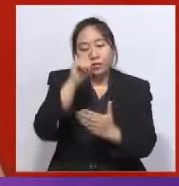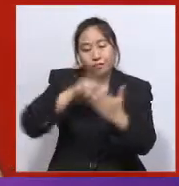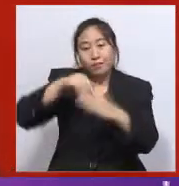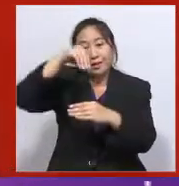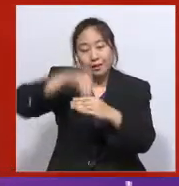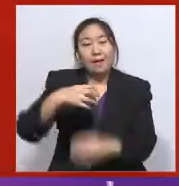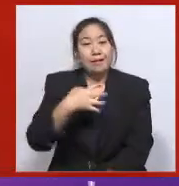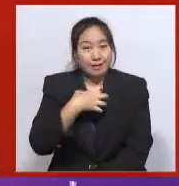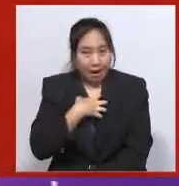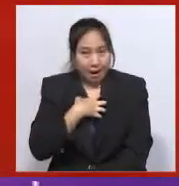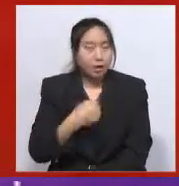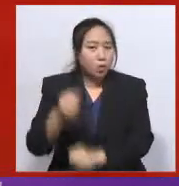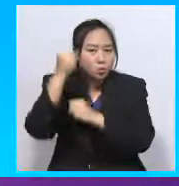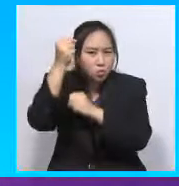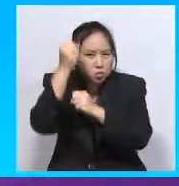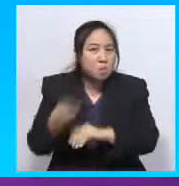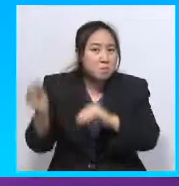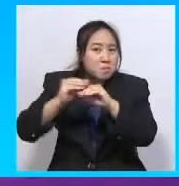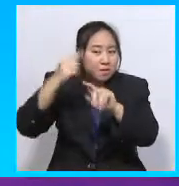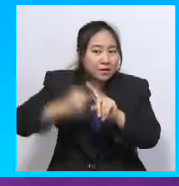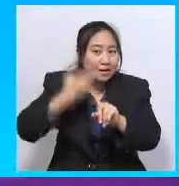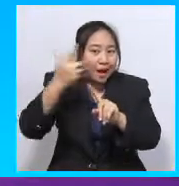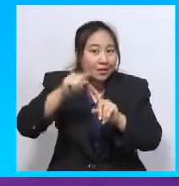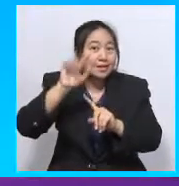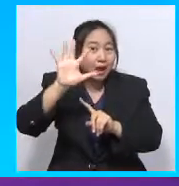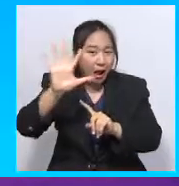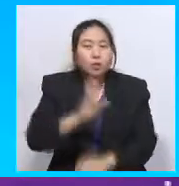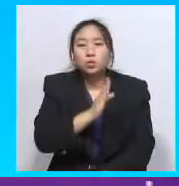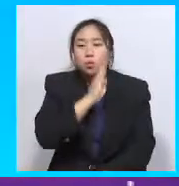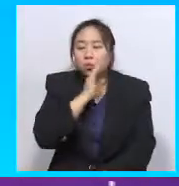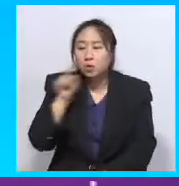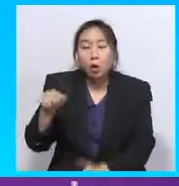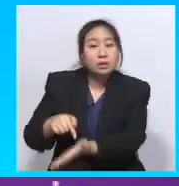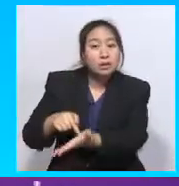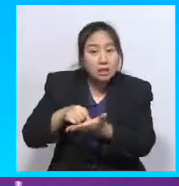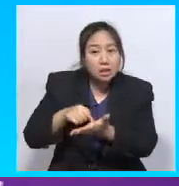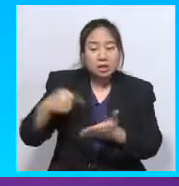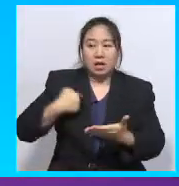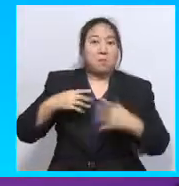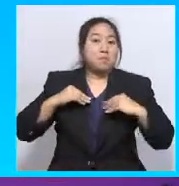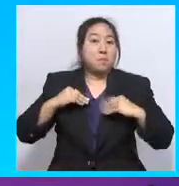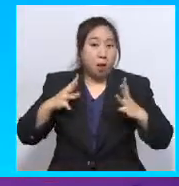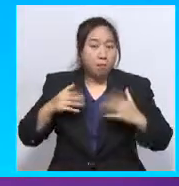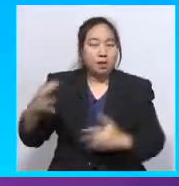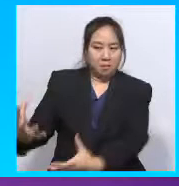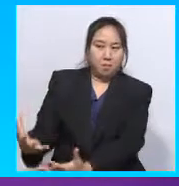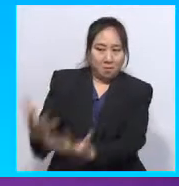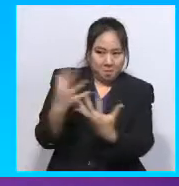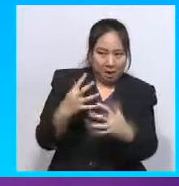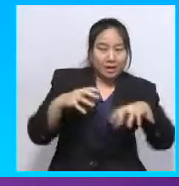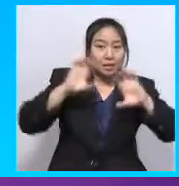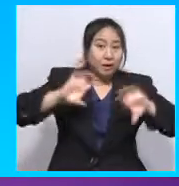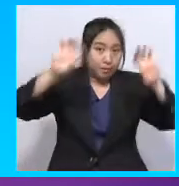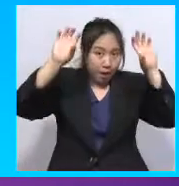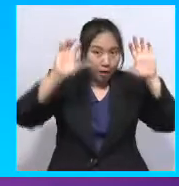ยกระดับการชุมนุมในวันที่5พฤษภาคมนี้นะครับหากข้อเสนอไม่ได้รับการตอบรับแล้วก็จะเดินทางมาที่ทำเนียบรัฐบาล